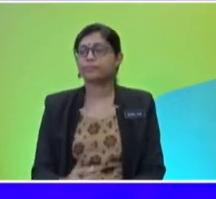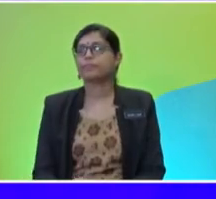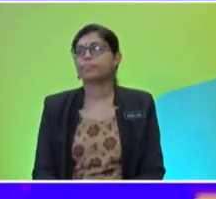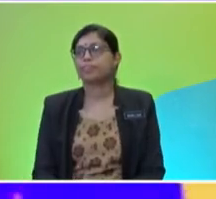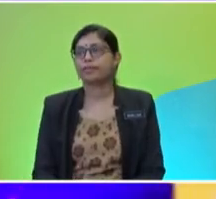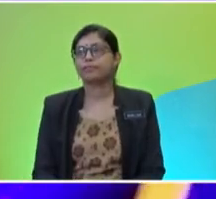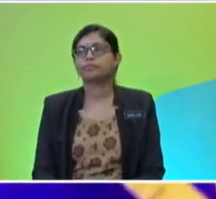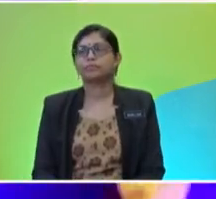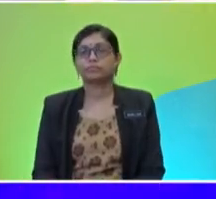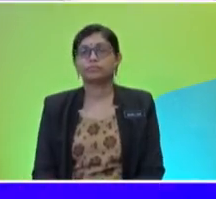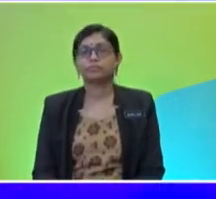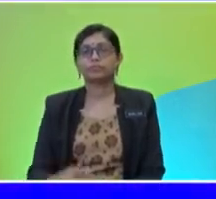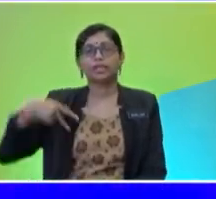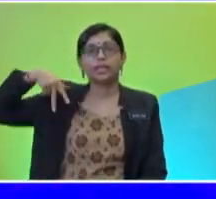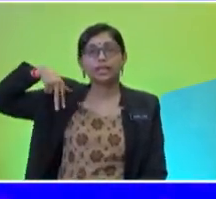Kaki mana kaki?